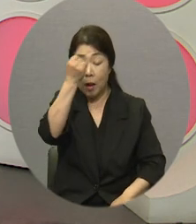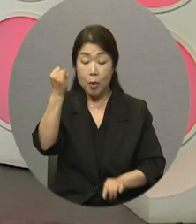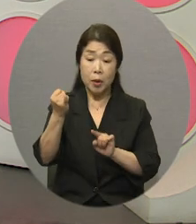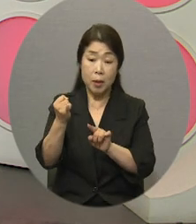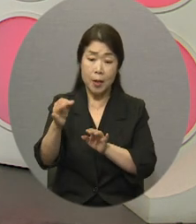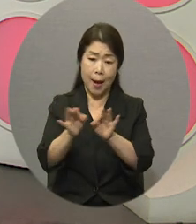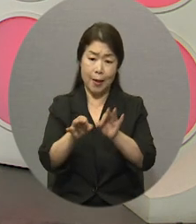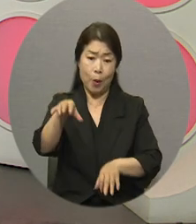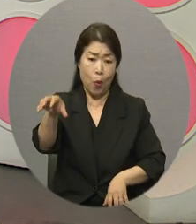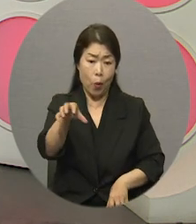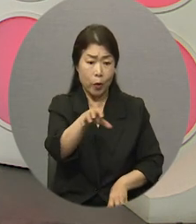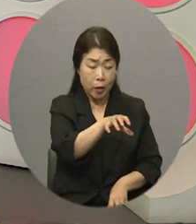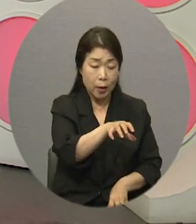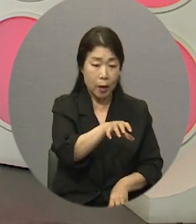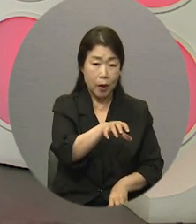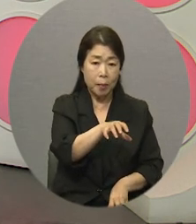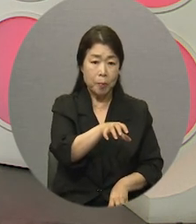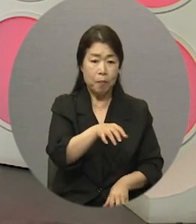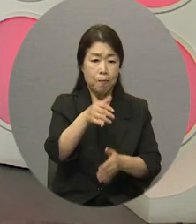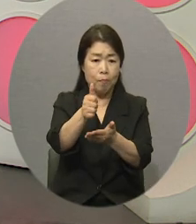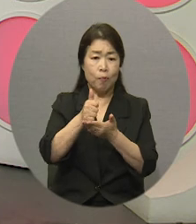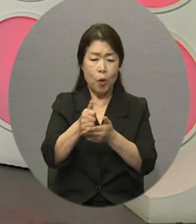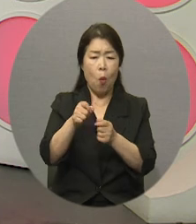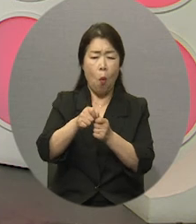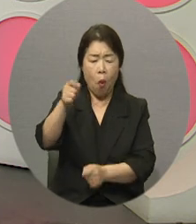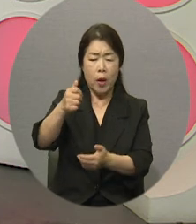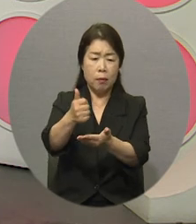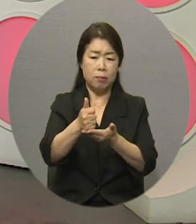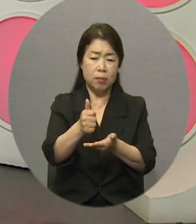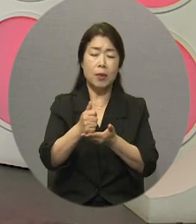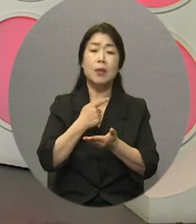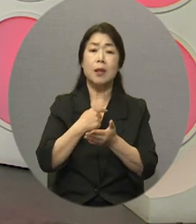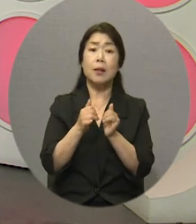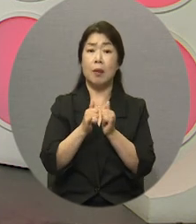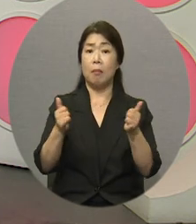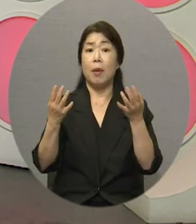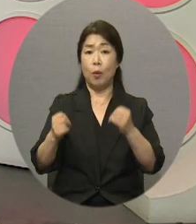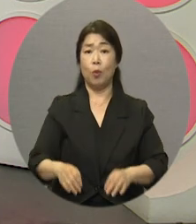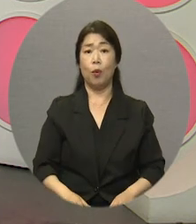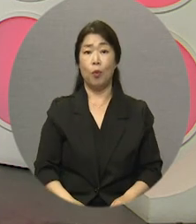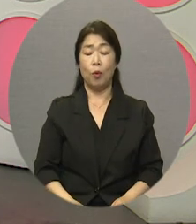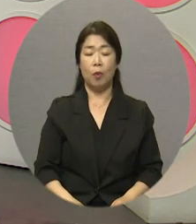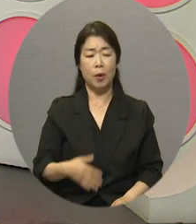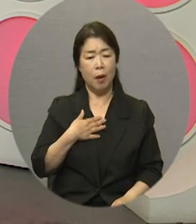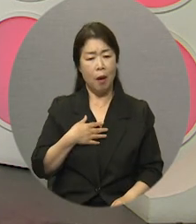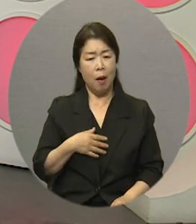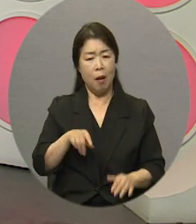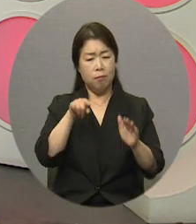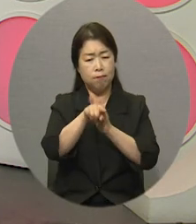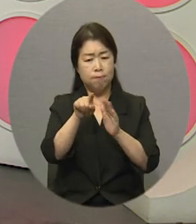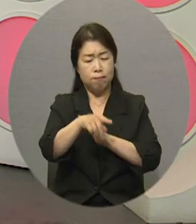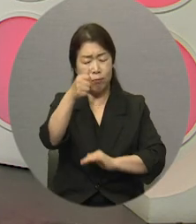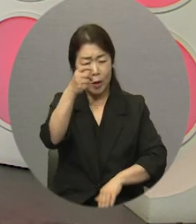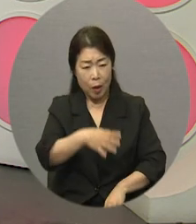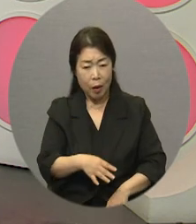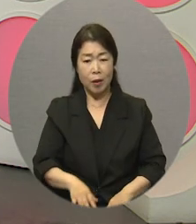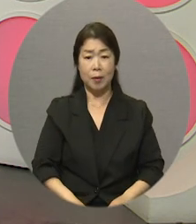할머니 가게에는 단골이 많았고 제가 단골 삼은 지는 한 3년 정도